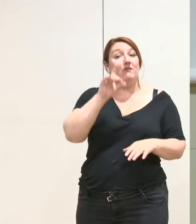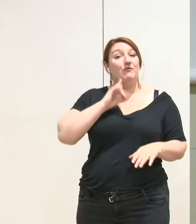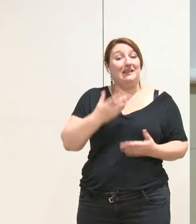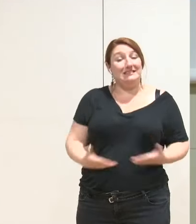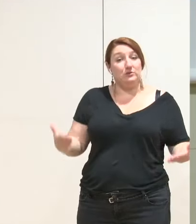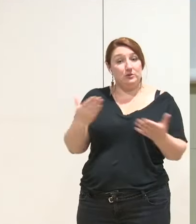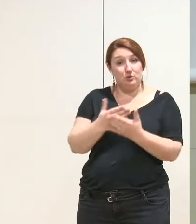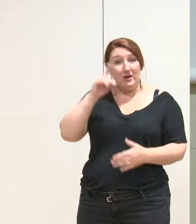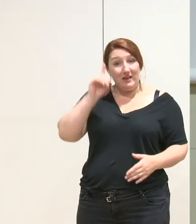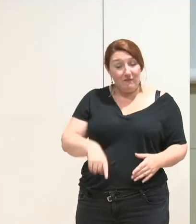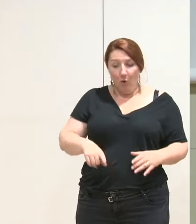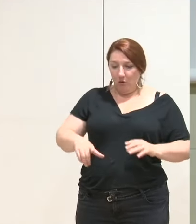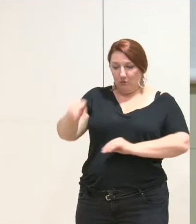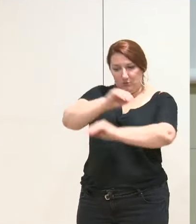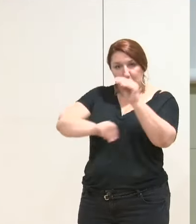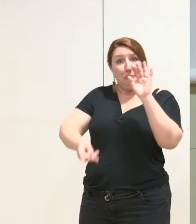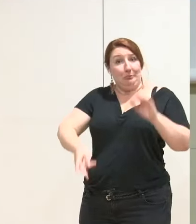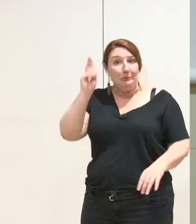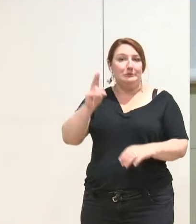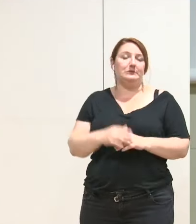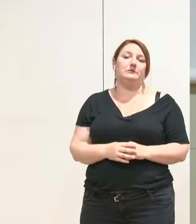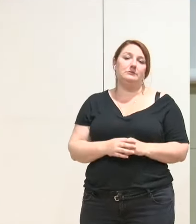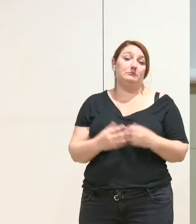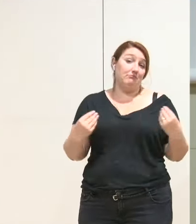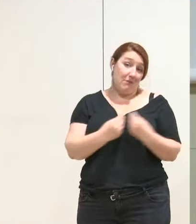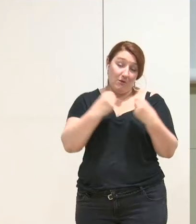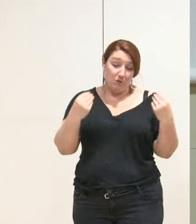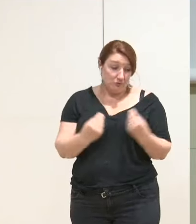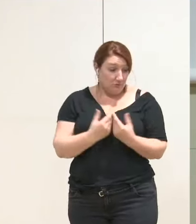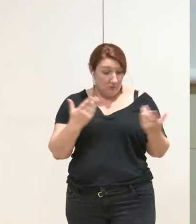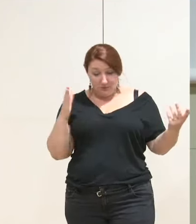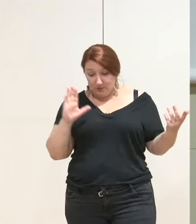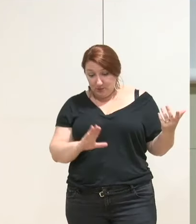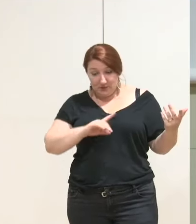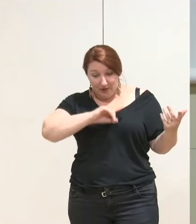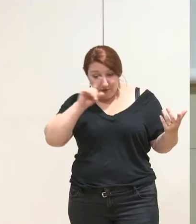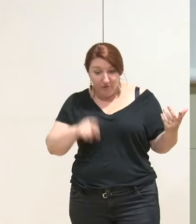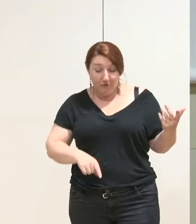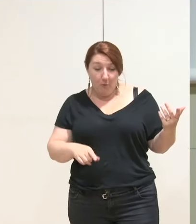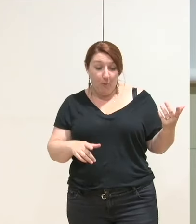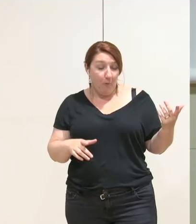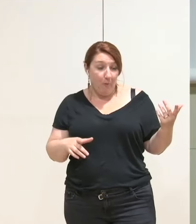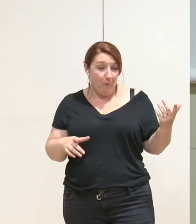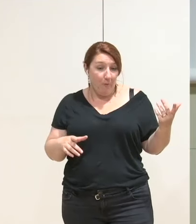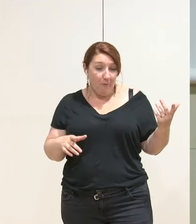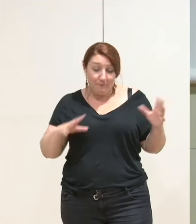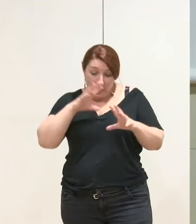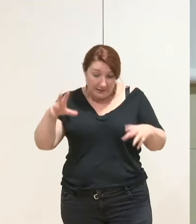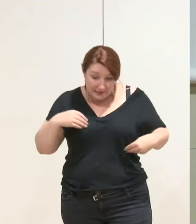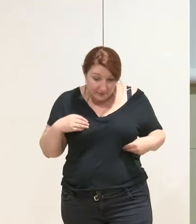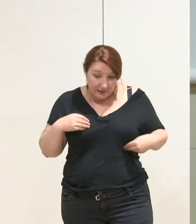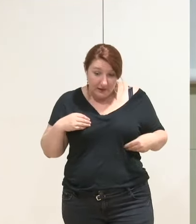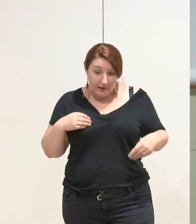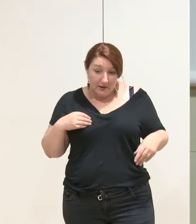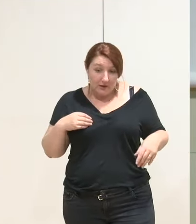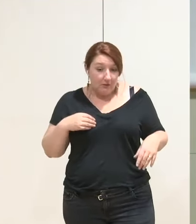prises bien plus en compte et malheureusement c'est comme ça il faut tourner le dos à l'idée selon laquelle on ne s'intéresse qu'au